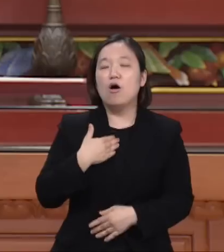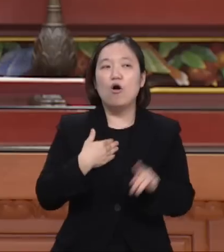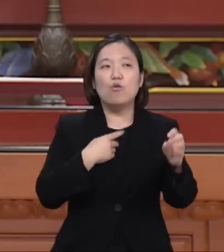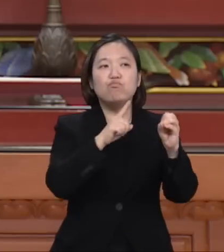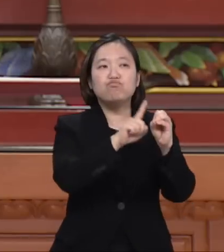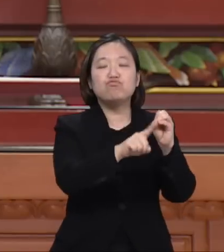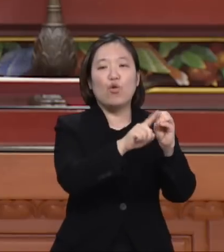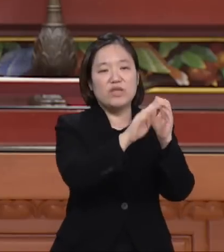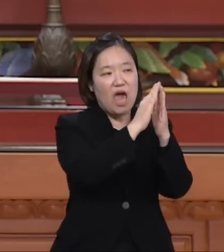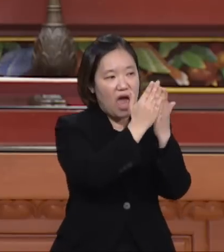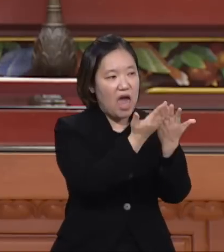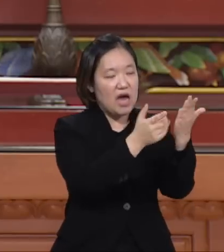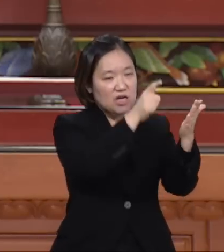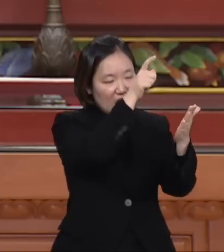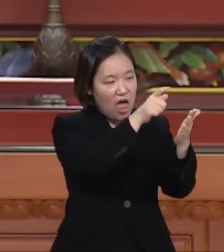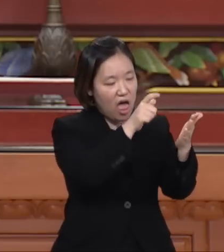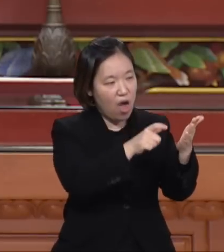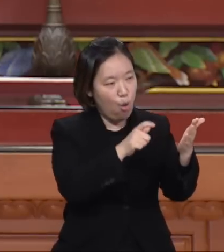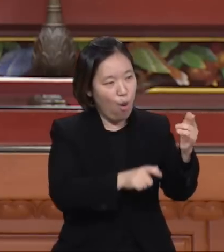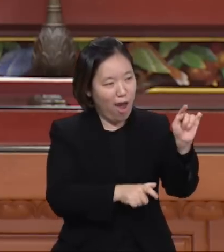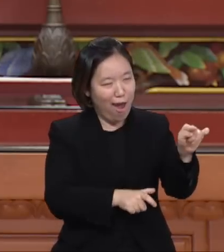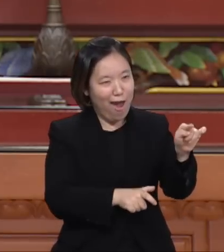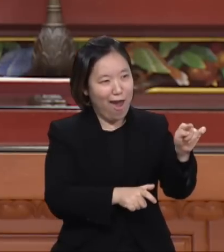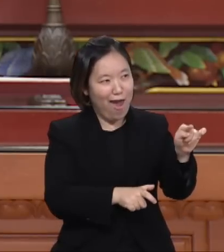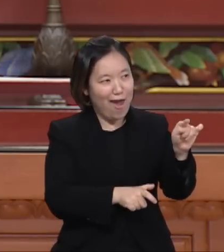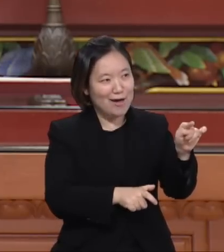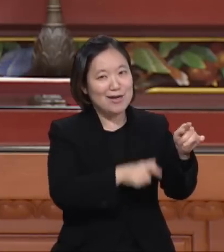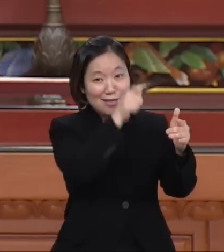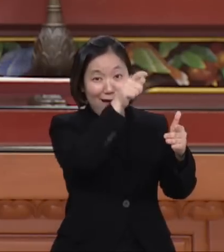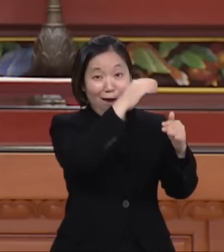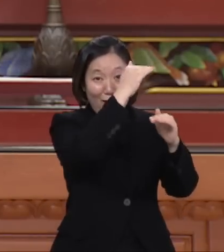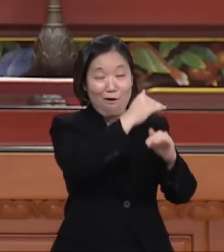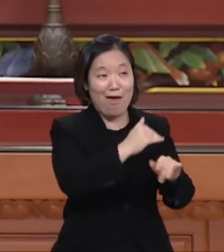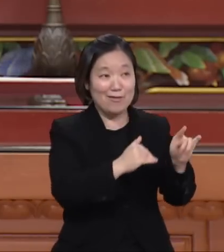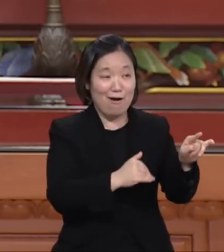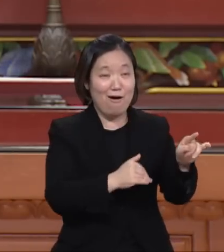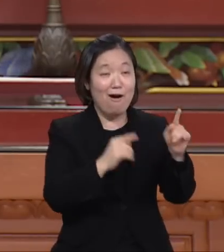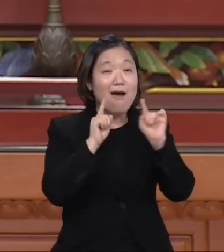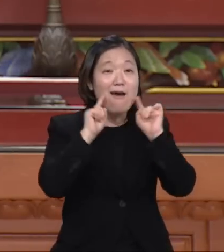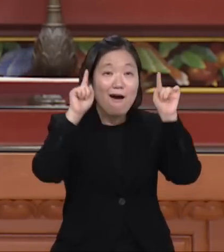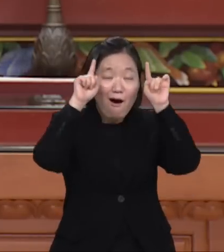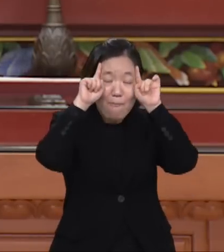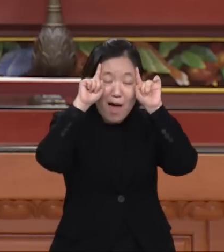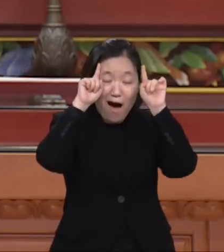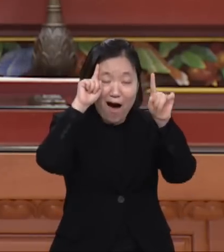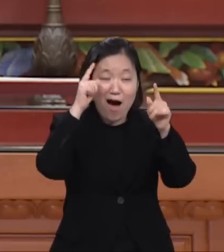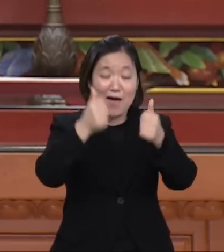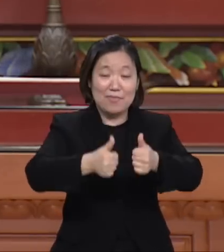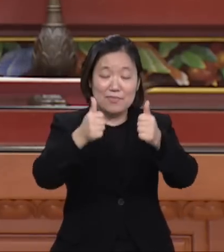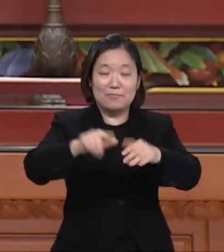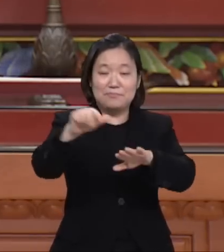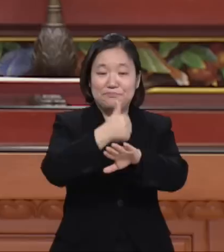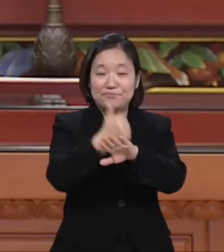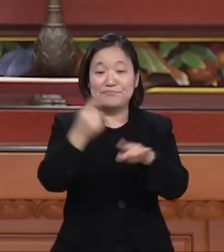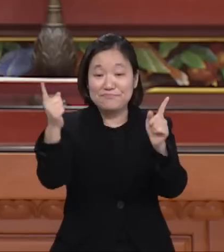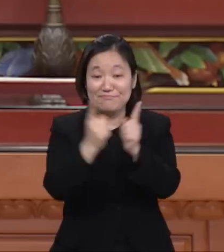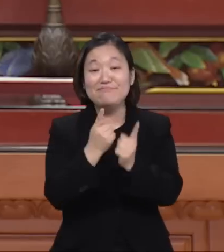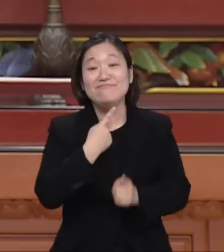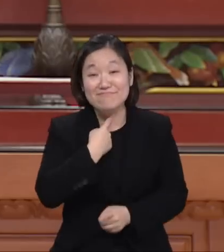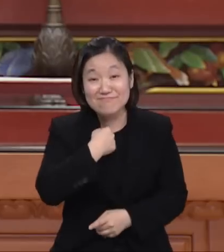갑피 영험담에서 저승사자를 만났다 염라대왕 만나고 왔다라는 이야기를 물론 많이